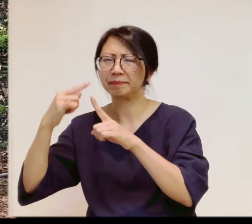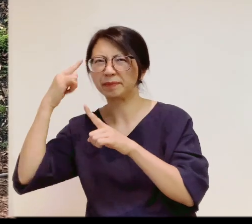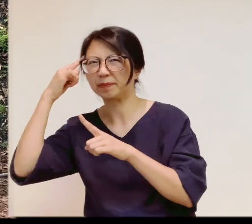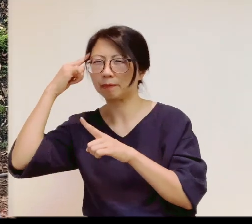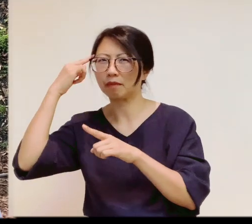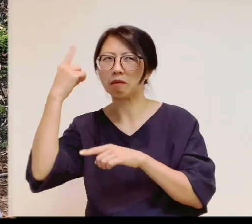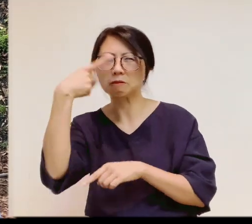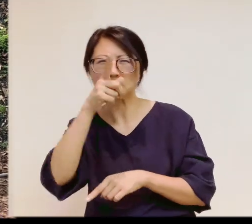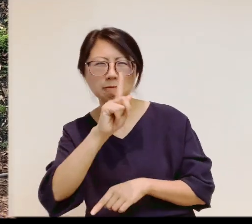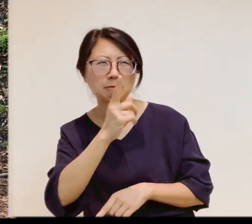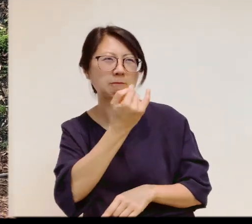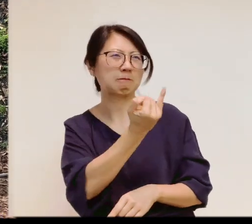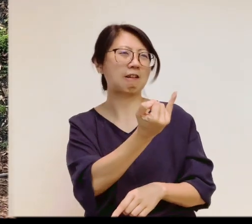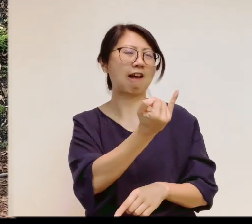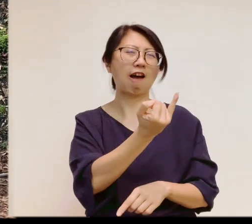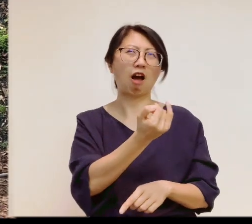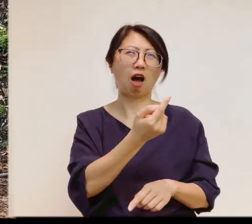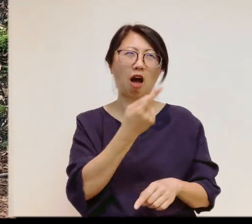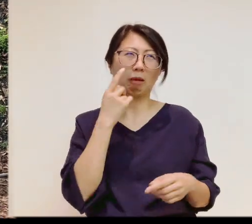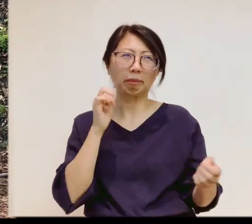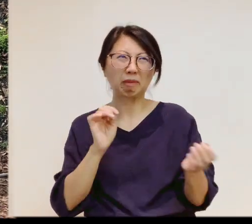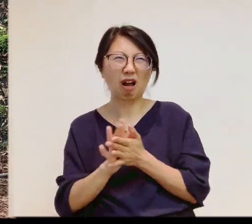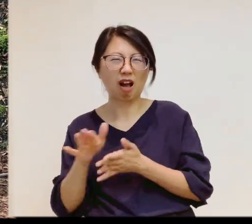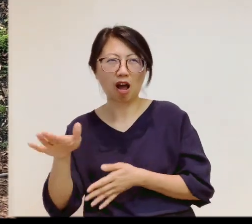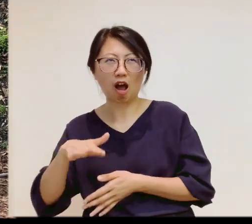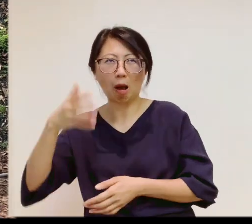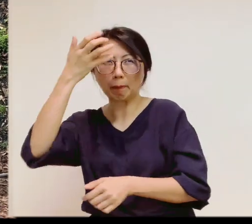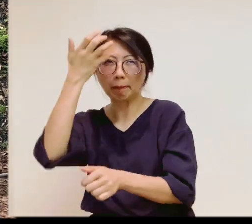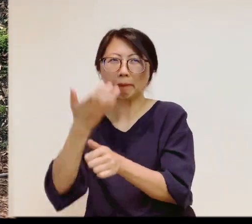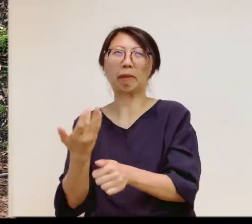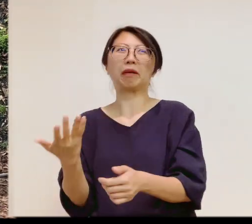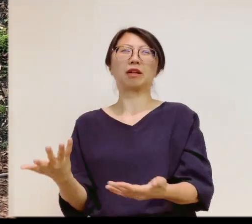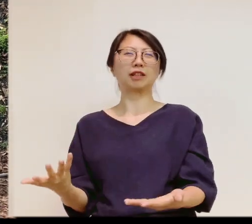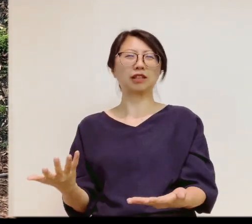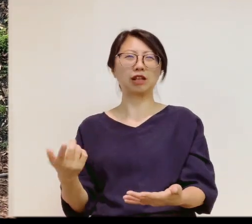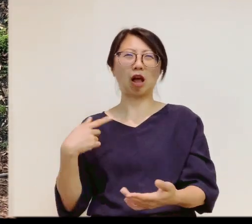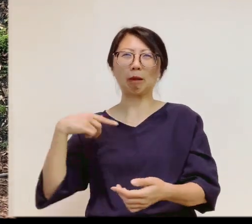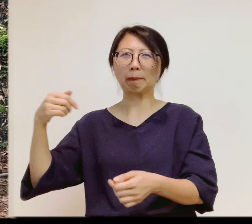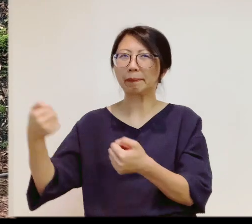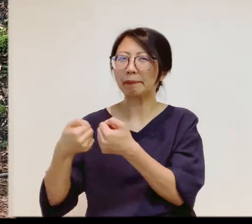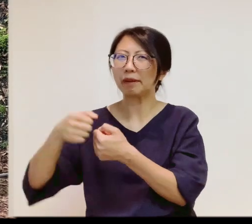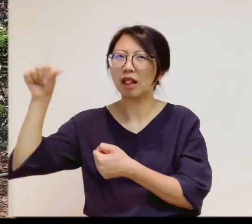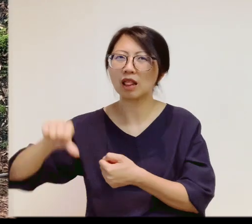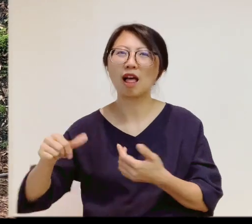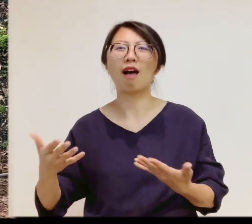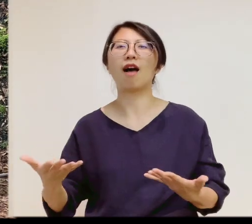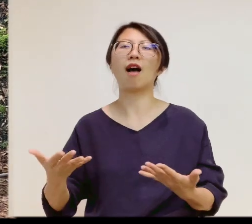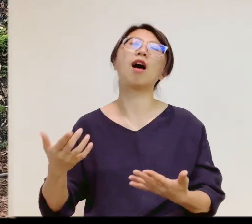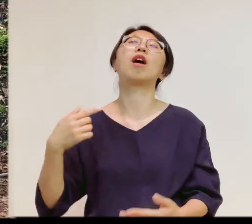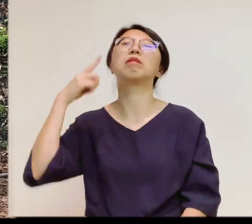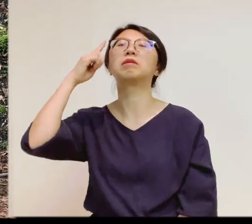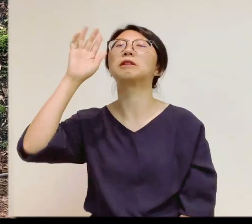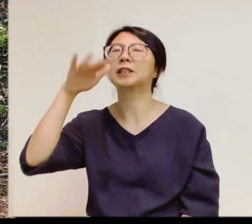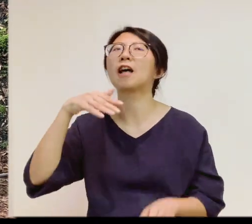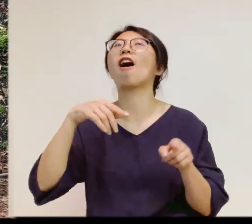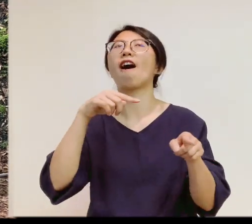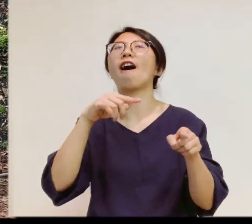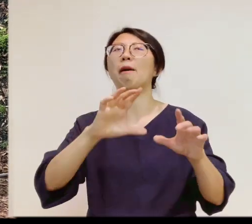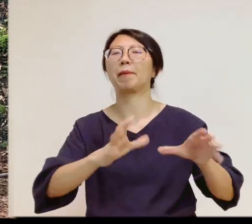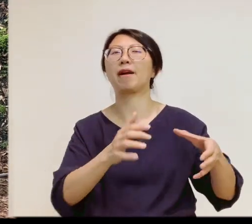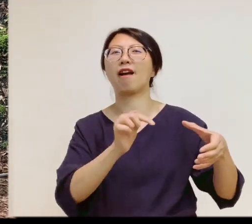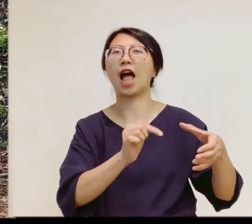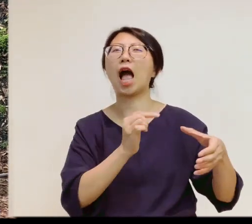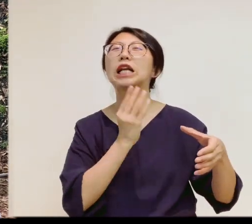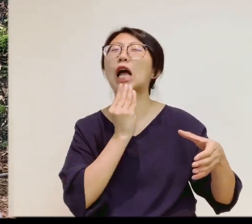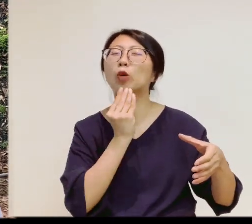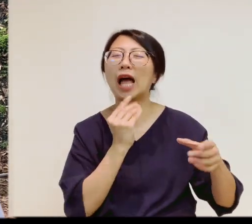環境裏邊咧，就開始就揾一啲即係代罪羔羊啊，即係點解我哋會即係當年裏邊會打敗仗咧？其中一樣嘢，佢就覺得